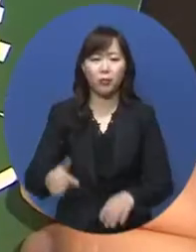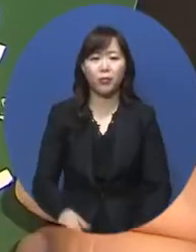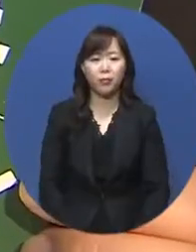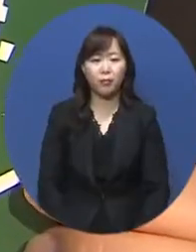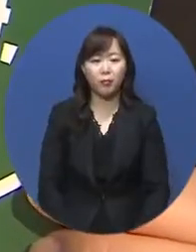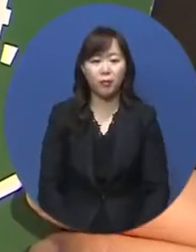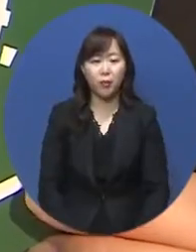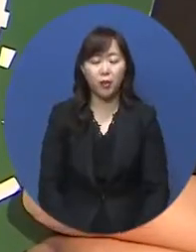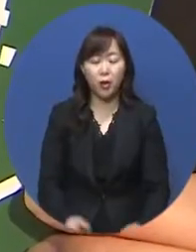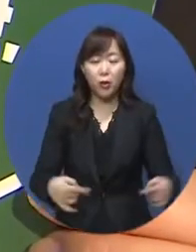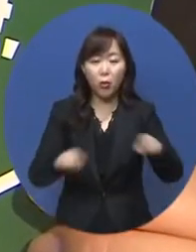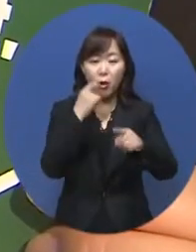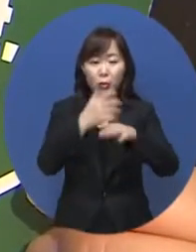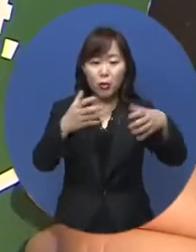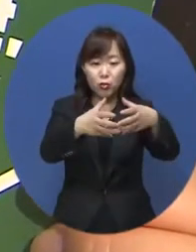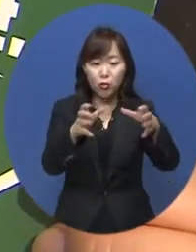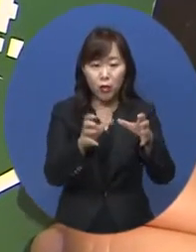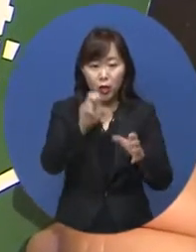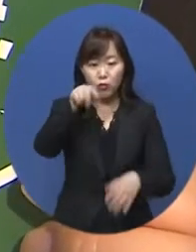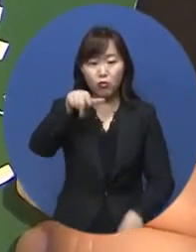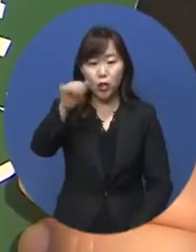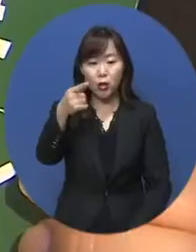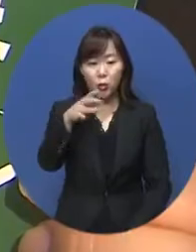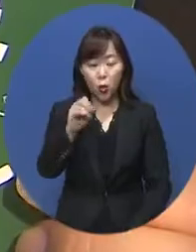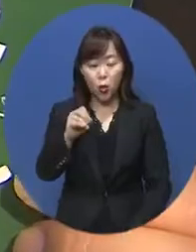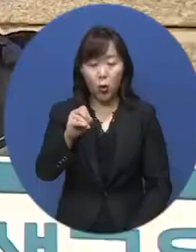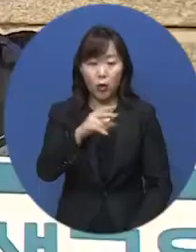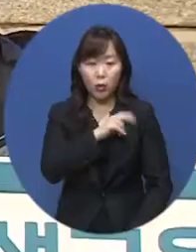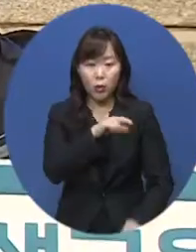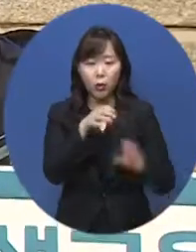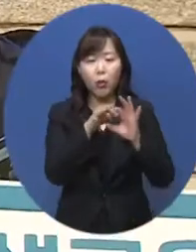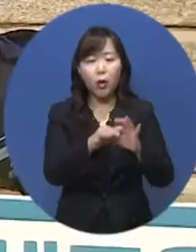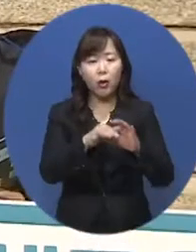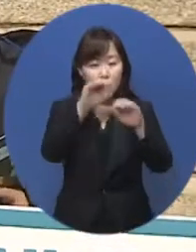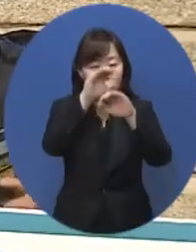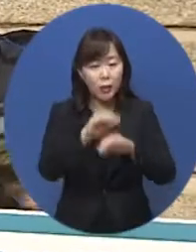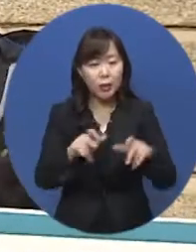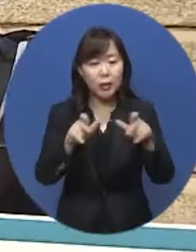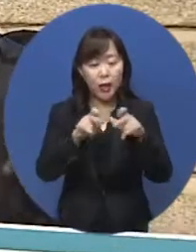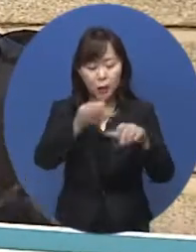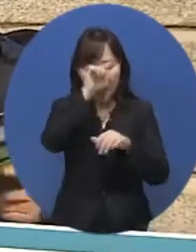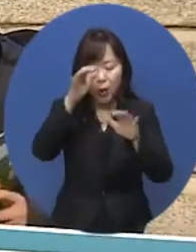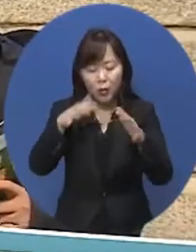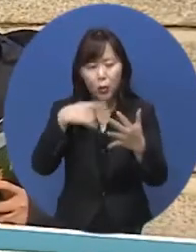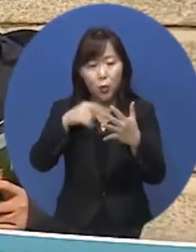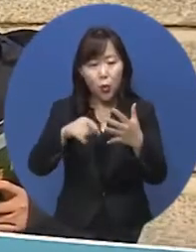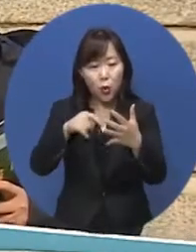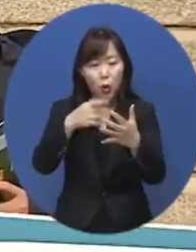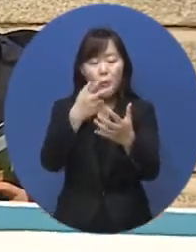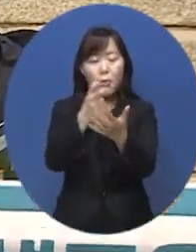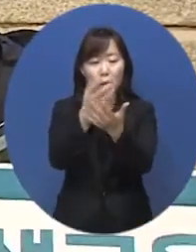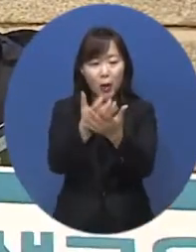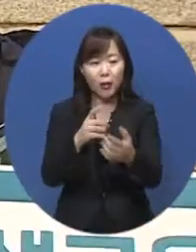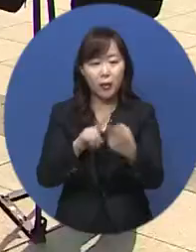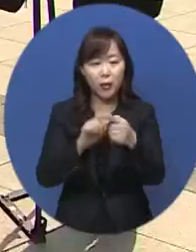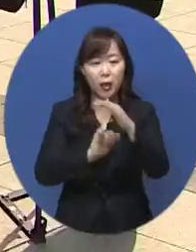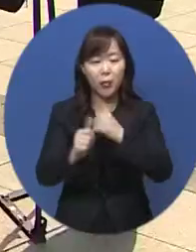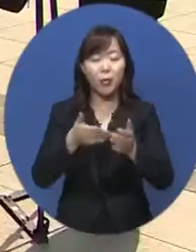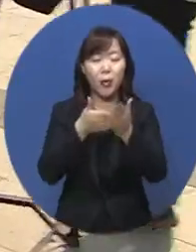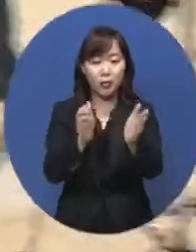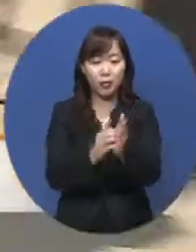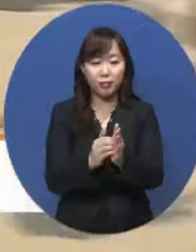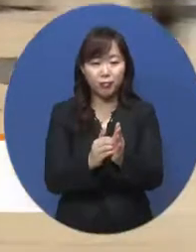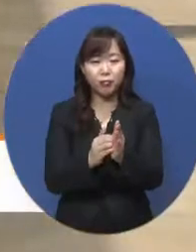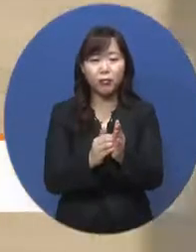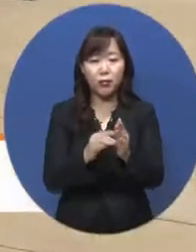이에 더불어민주당 유기용 의원은 해당 내용을 반영한 장애인 평생교육 법안을 대표 발의했습니다.